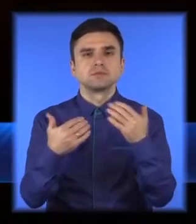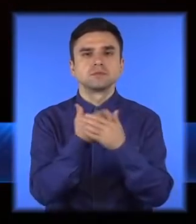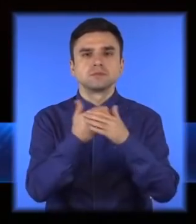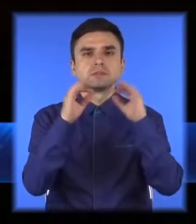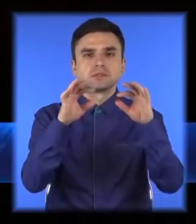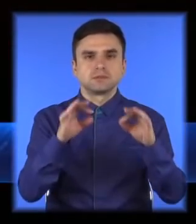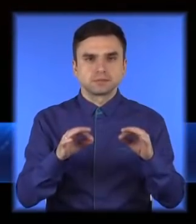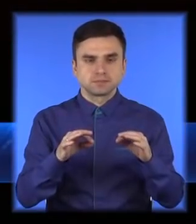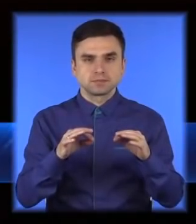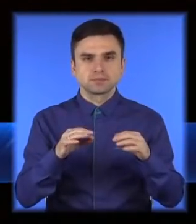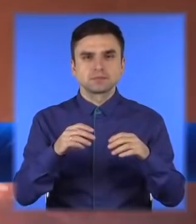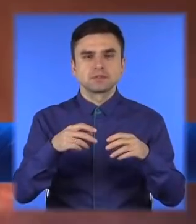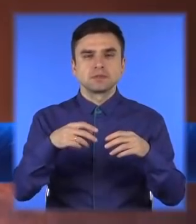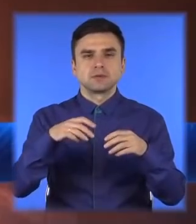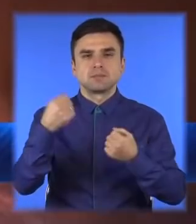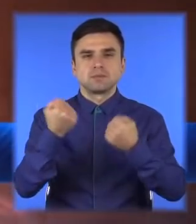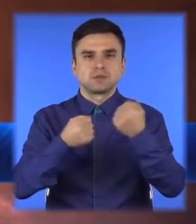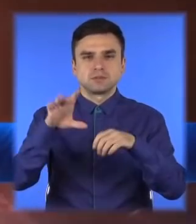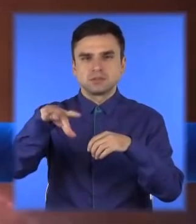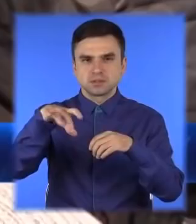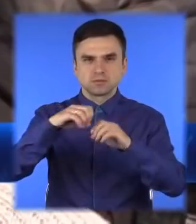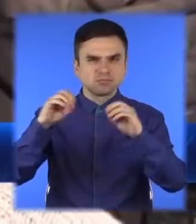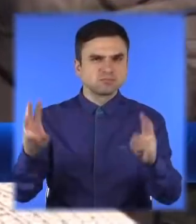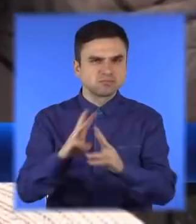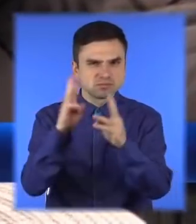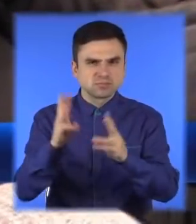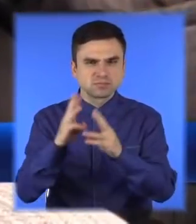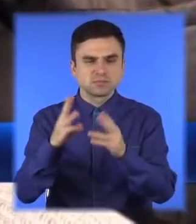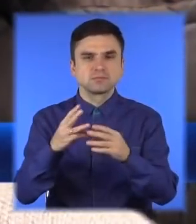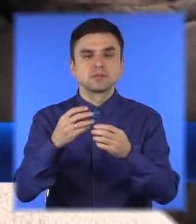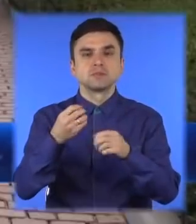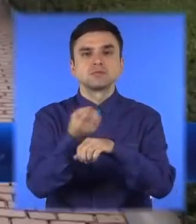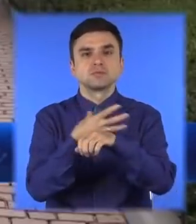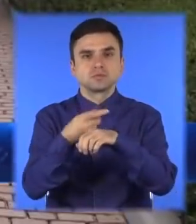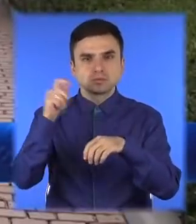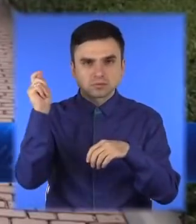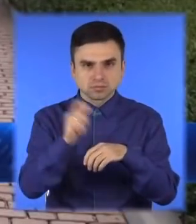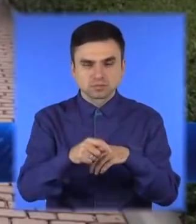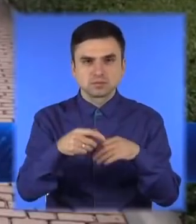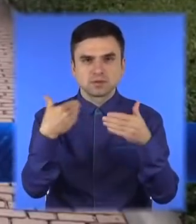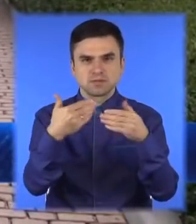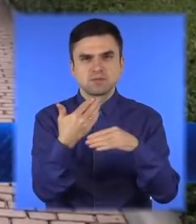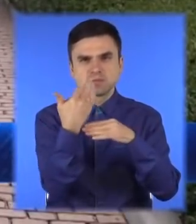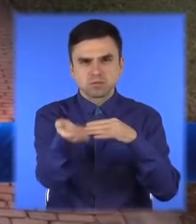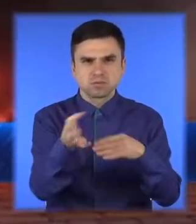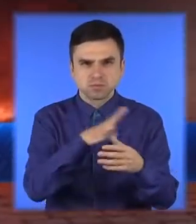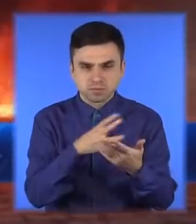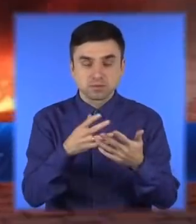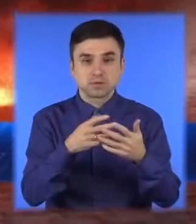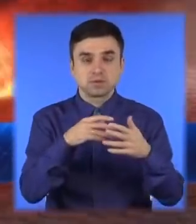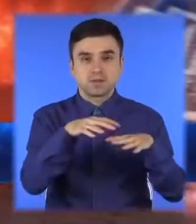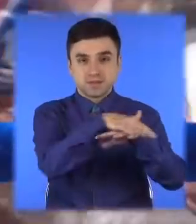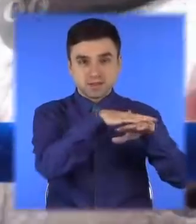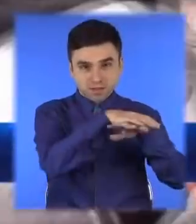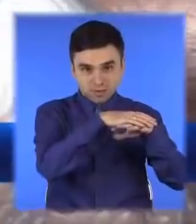Сьогодні у випуску «Палаючі шини карети швидкої», «Вибиті двері містяни вели війну за опалення з Криворіж газом».